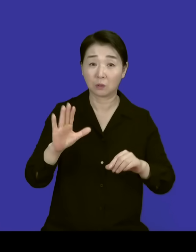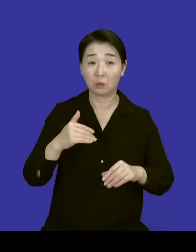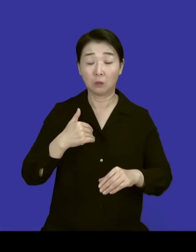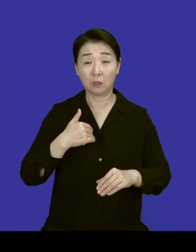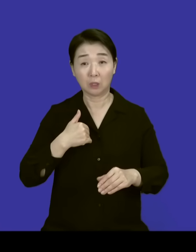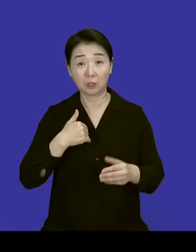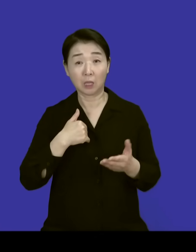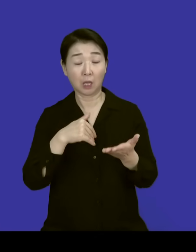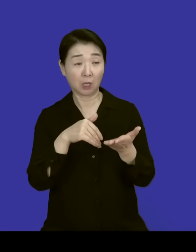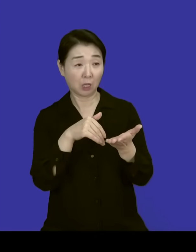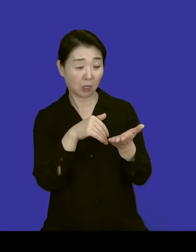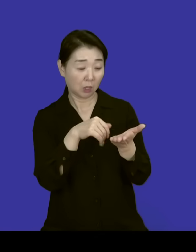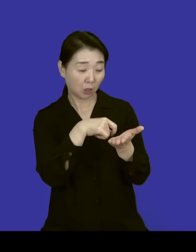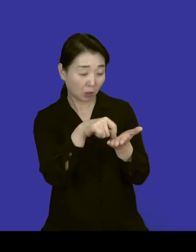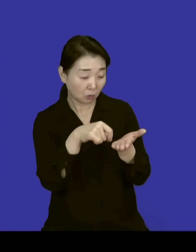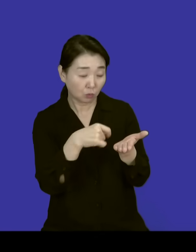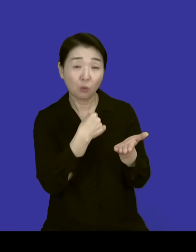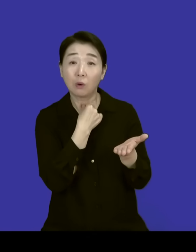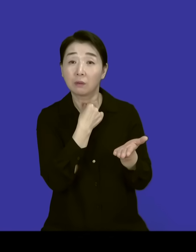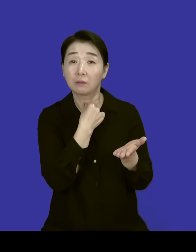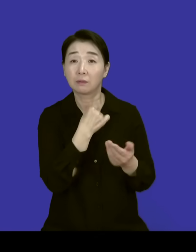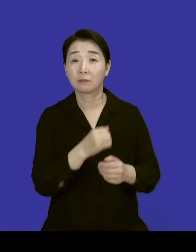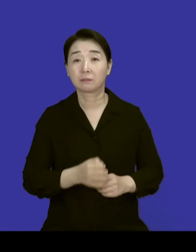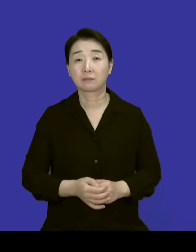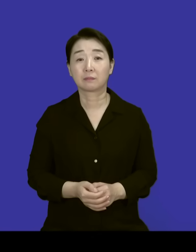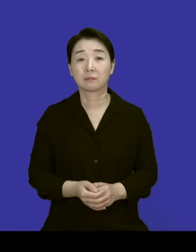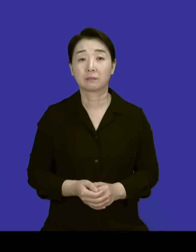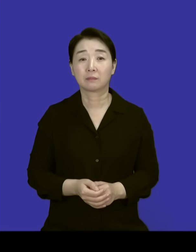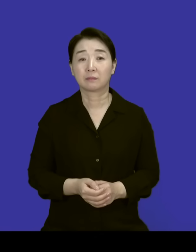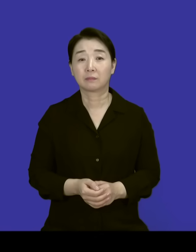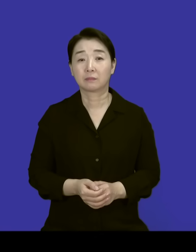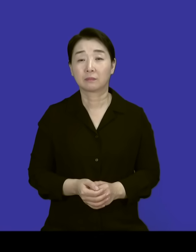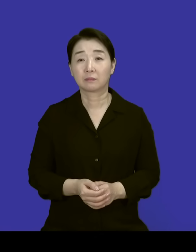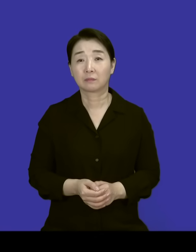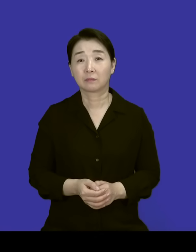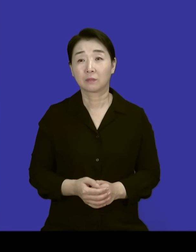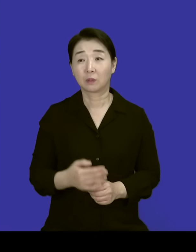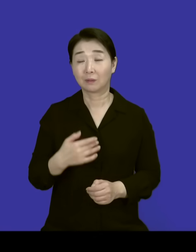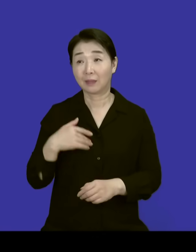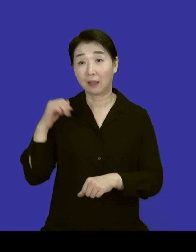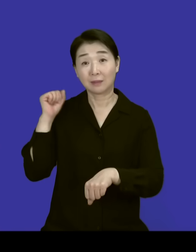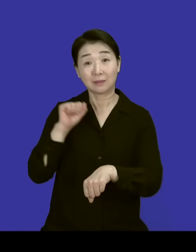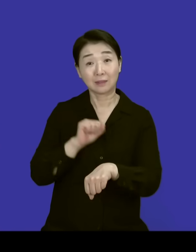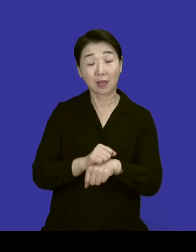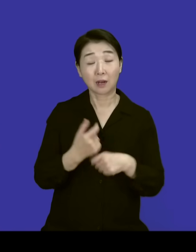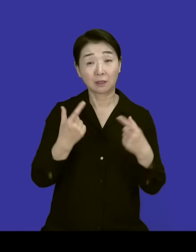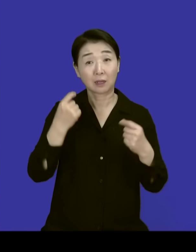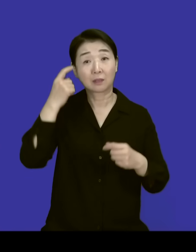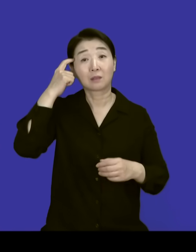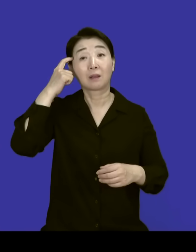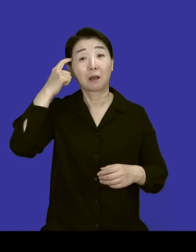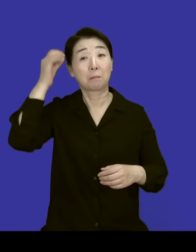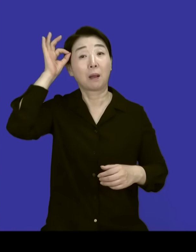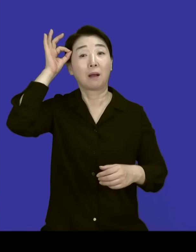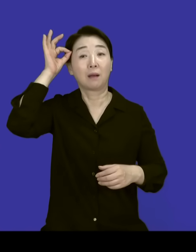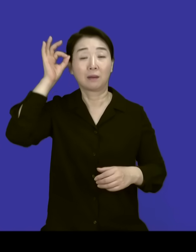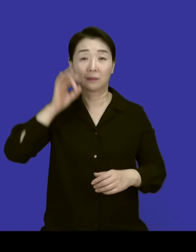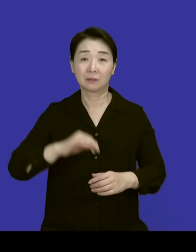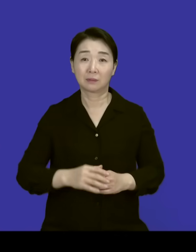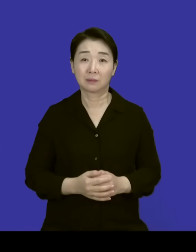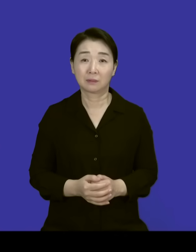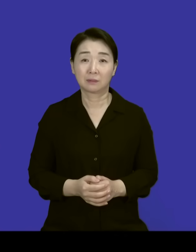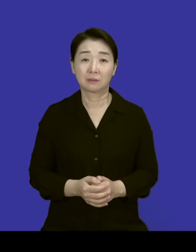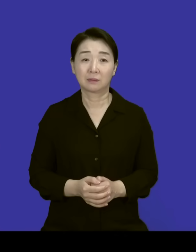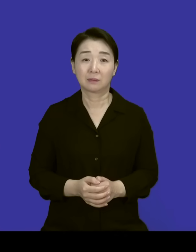여기다 쓰고 한번 해보고 싶은데 이걸 하면 진짜 잘할 수 있을 것 같은데 생각 진짜 문득 왔어요. 예.